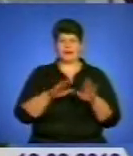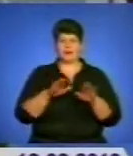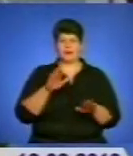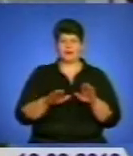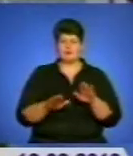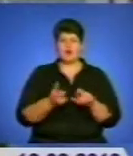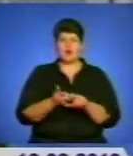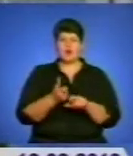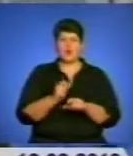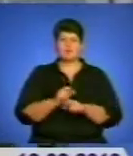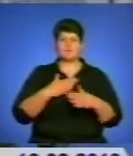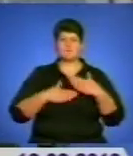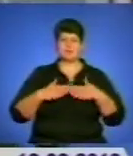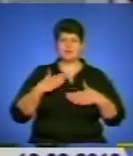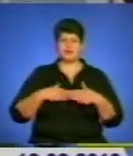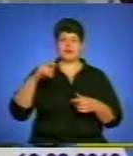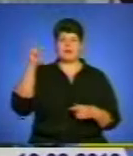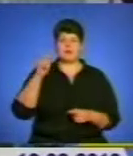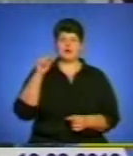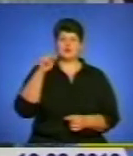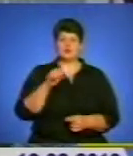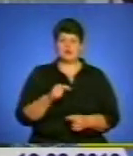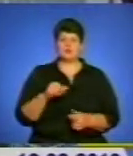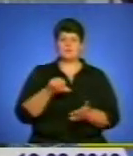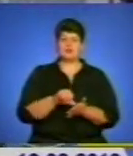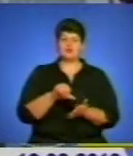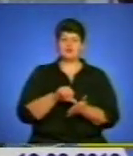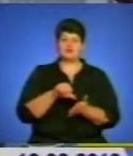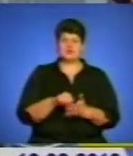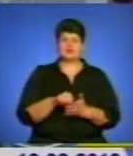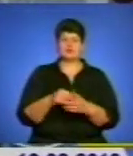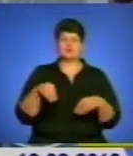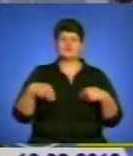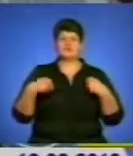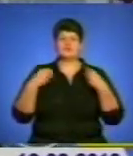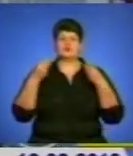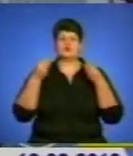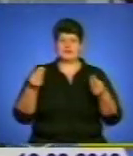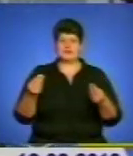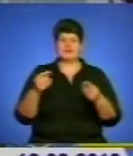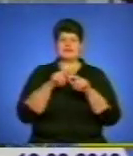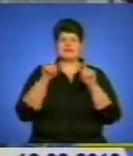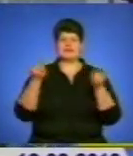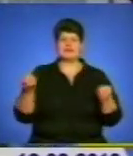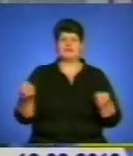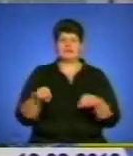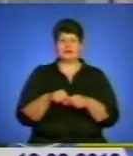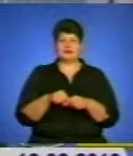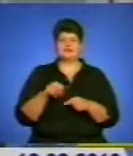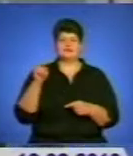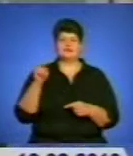приятно сегодня приехать сюда для того, чтобы поучаствовать в процедуре вручения сертификата ISO